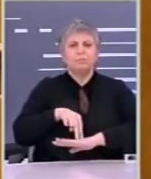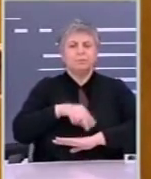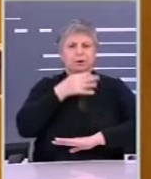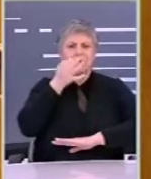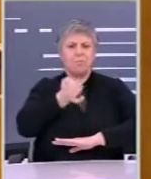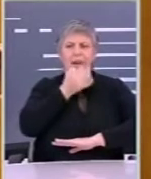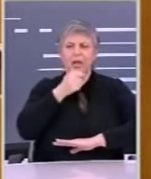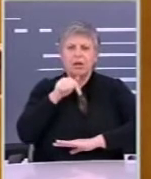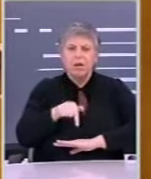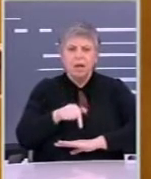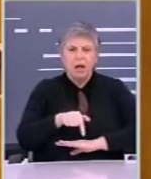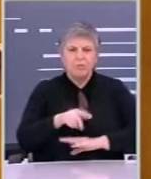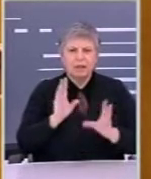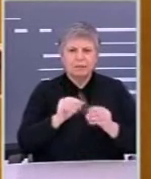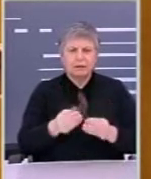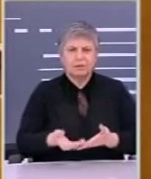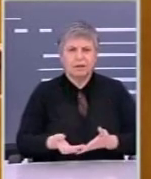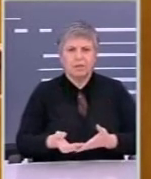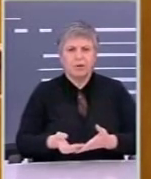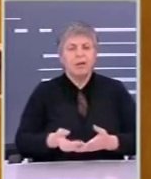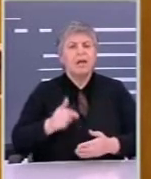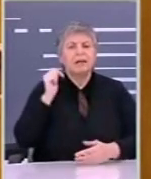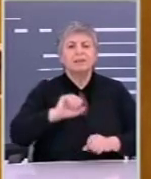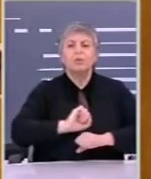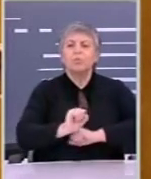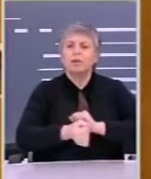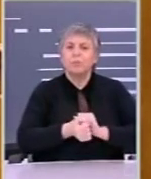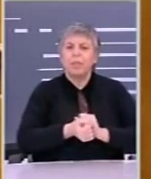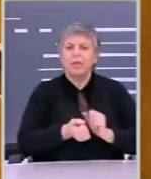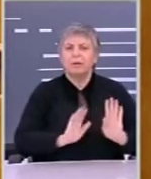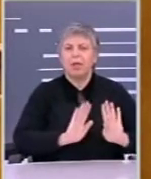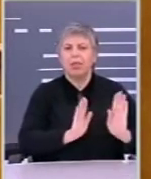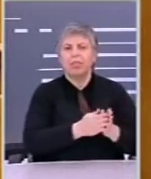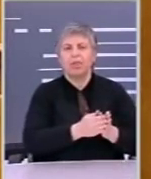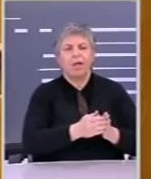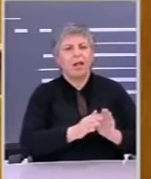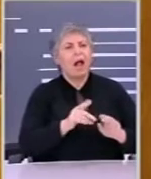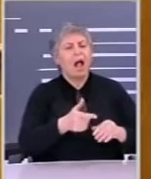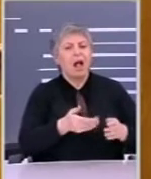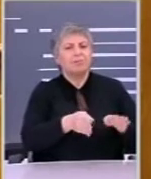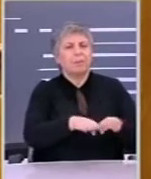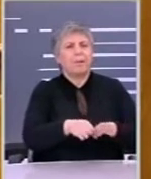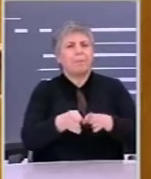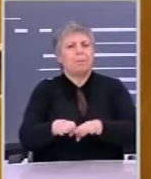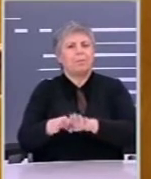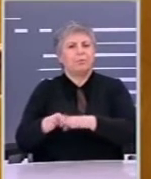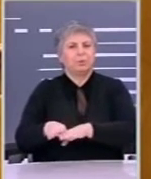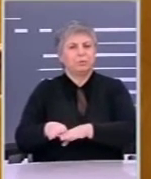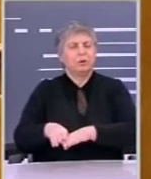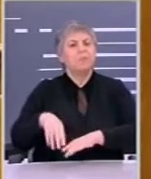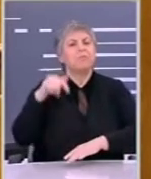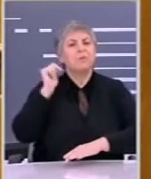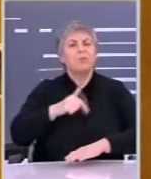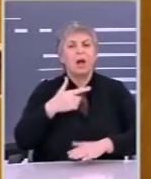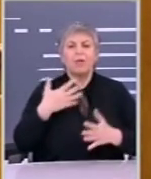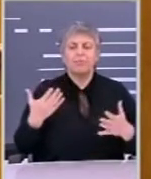συγκαλύψετε μέσα από κραυγές, μέσα από επιχειρήματα τα οποία είναι έολα, αυτά τα οποία σας βαρύνουν και αυτά